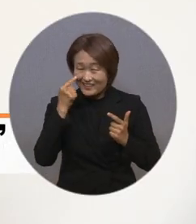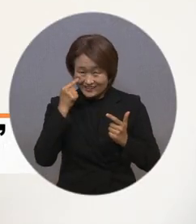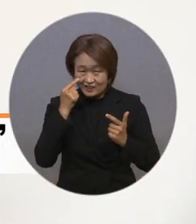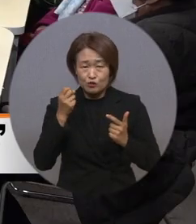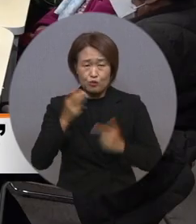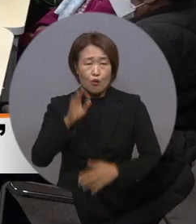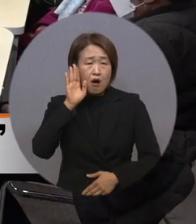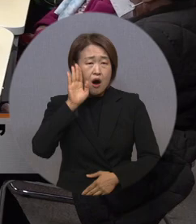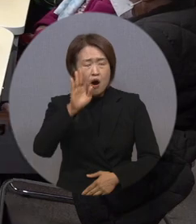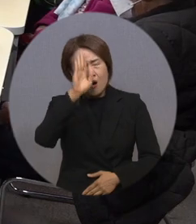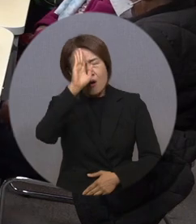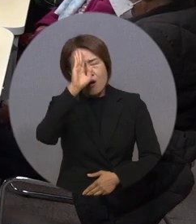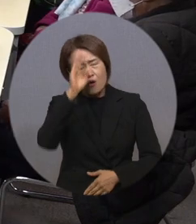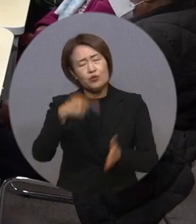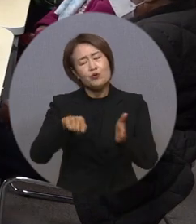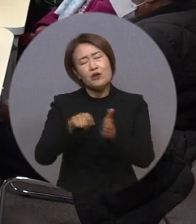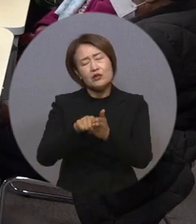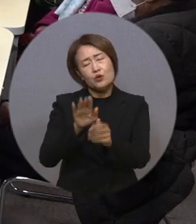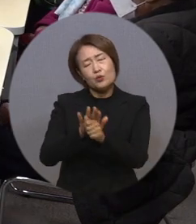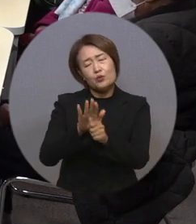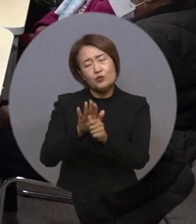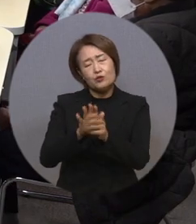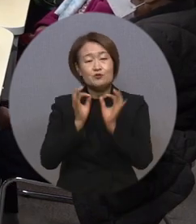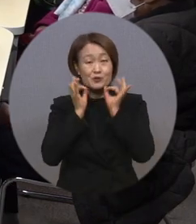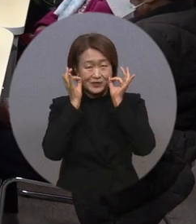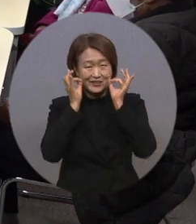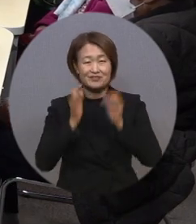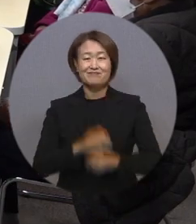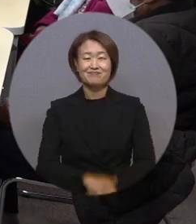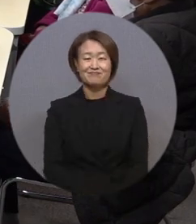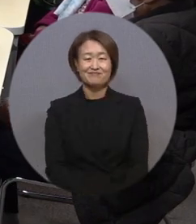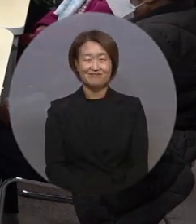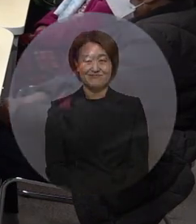관리를 위해서 노력하겠다고 밝혔습니다.